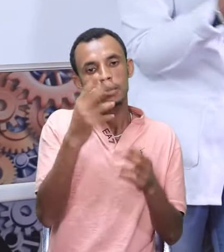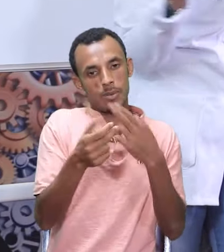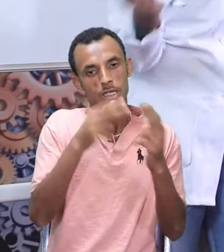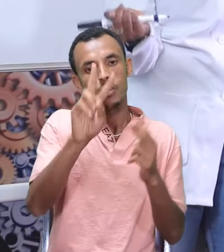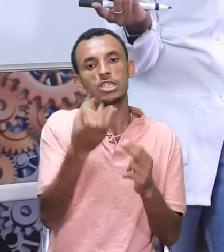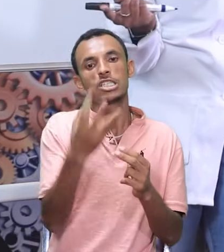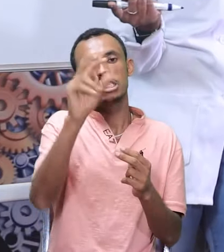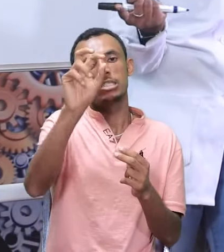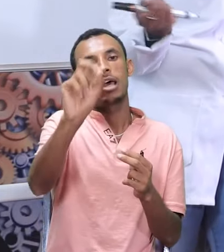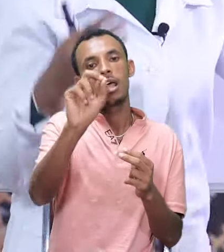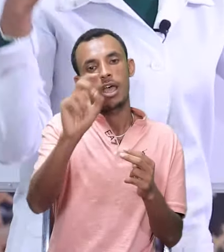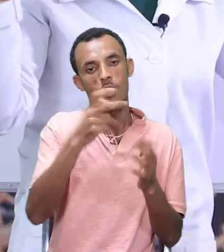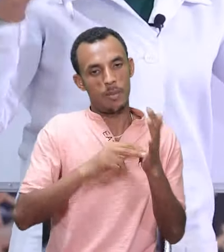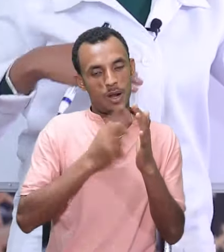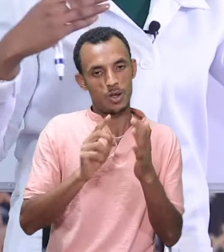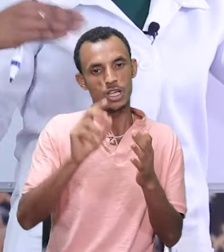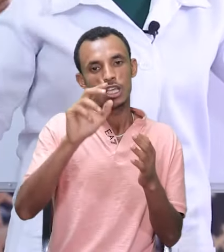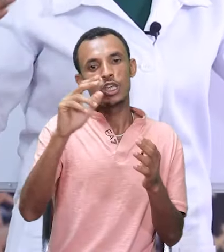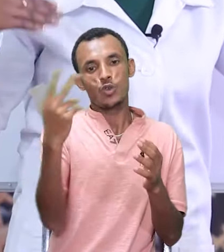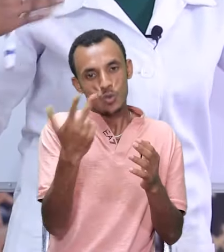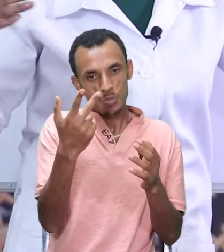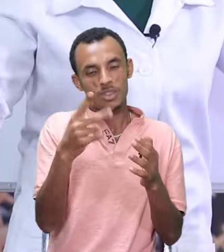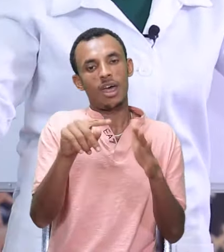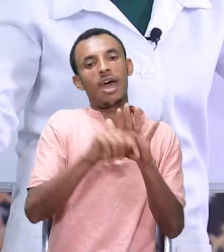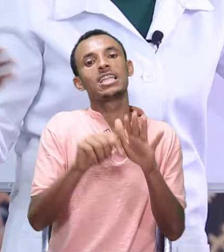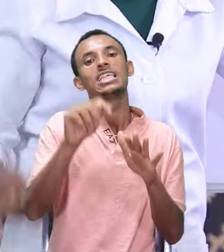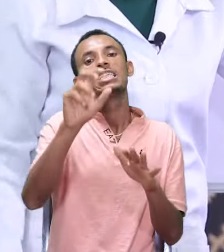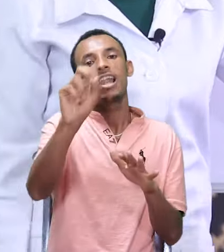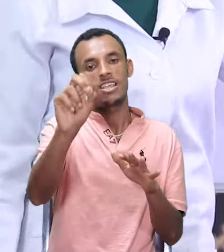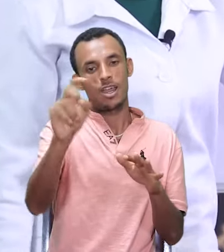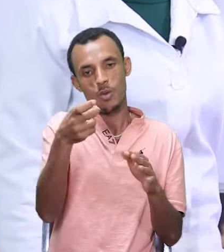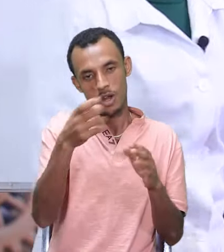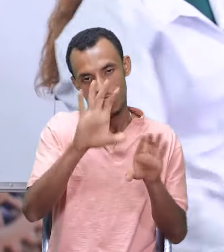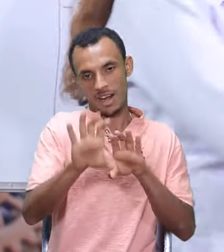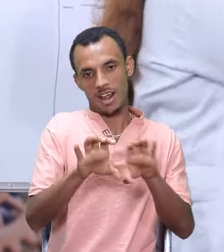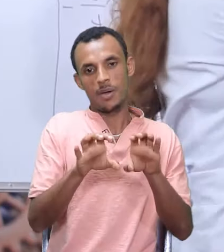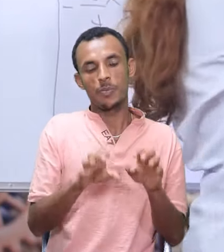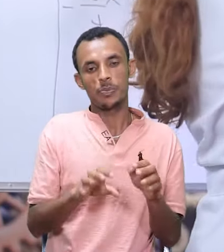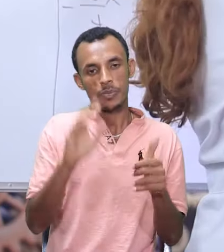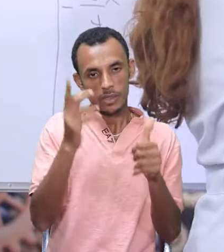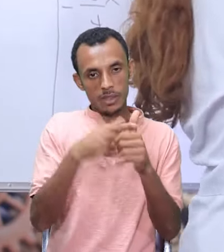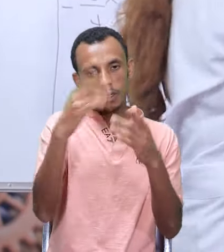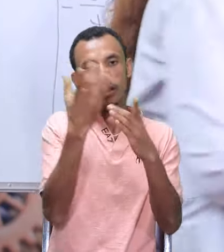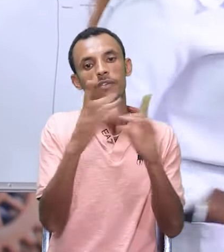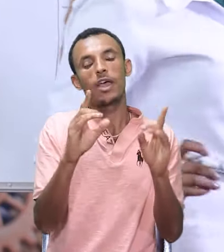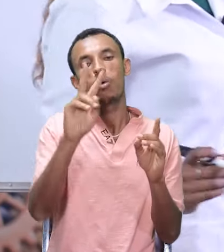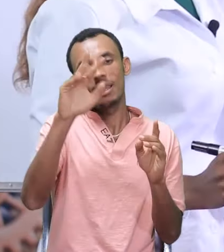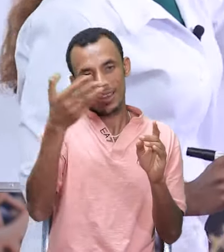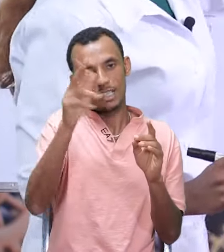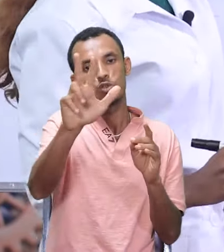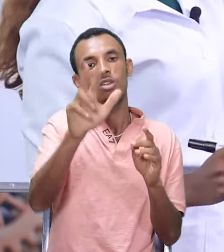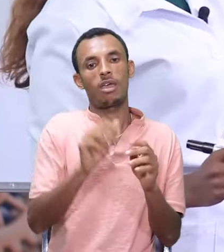በሁለት እናባዛ 30 ይመጣል ስለዚህ የሶስቱም ታህት 30 እንዲመጣ እናደርጋለን ማለት ነው የመጀመሪያው ክፍልፋይ 2/3ኛ